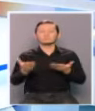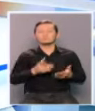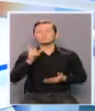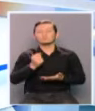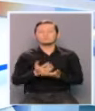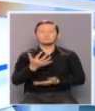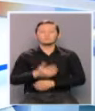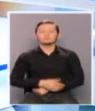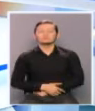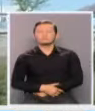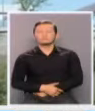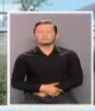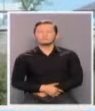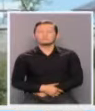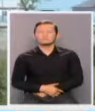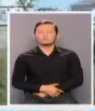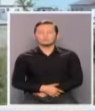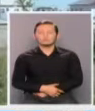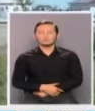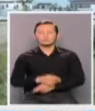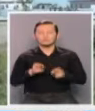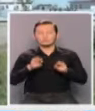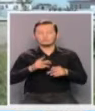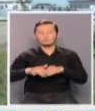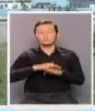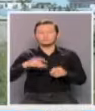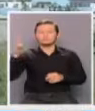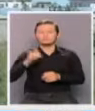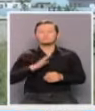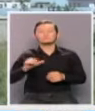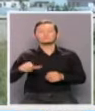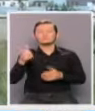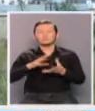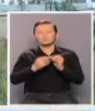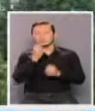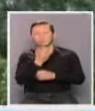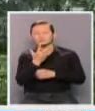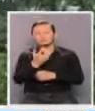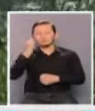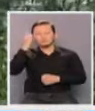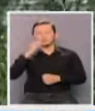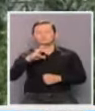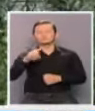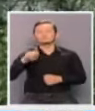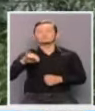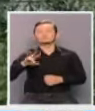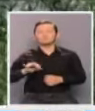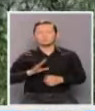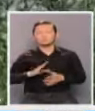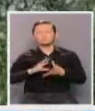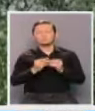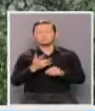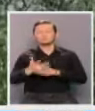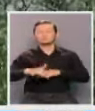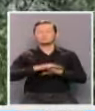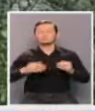мастера кисти. Приехавший на родную землю художник сначала возложил цветы к памятнику Хамита Ергалиева. Затем